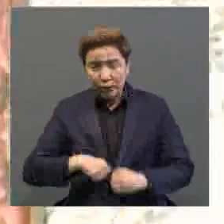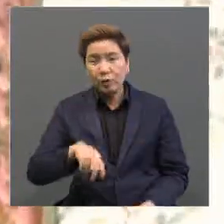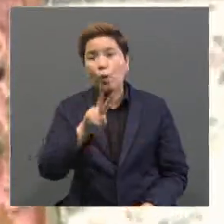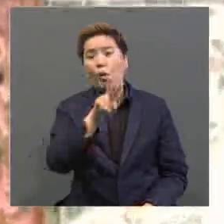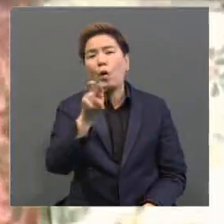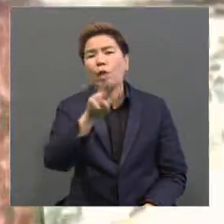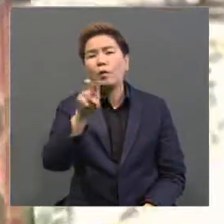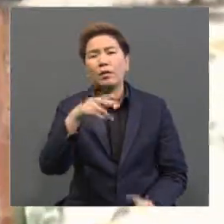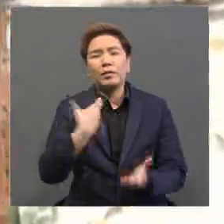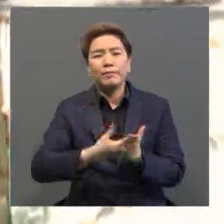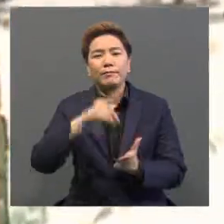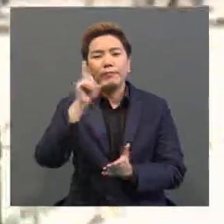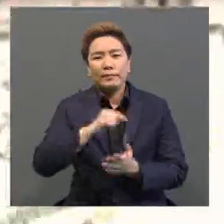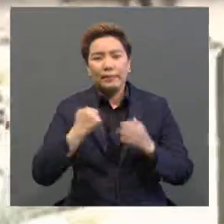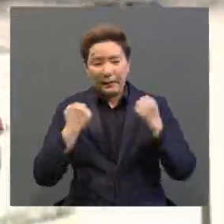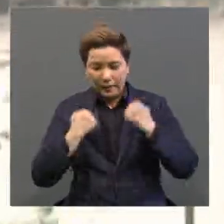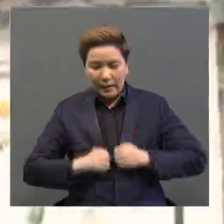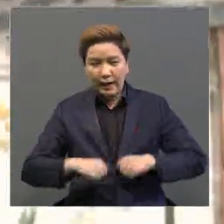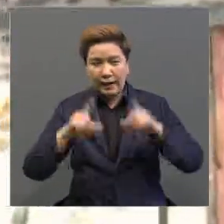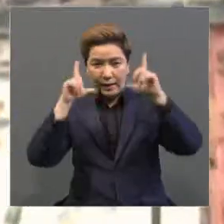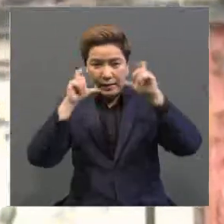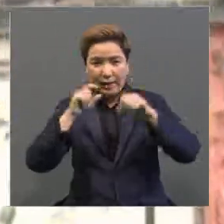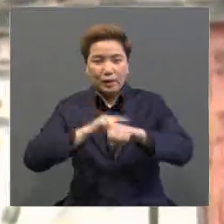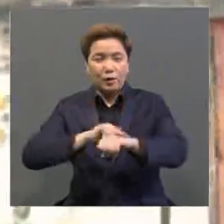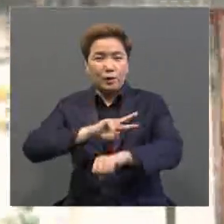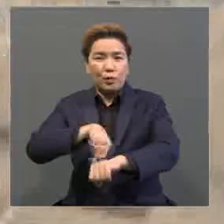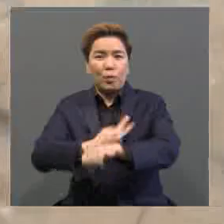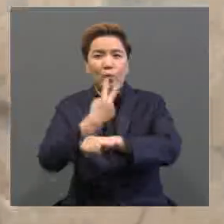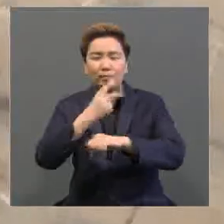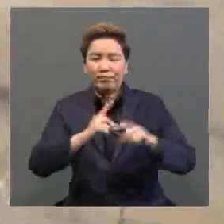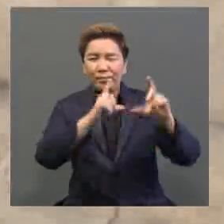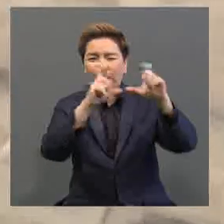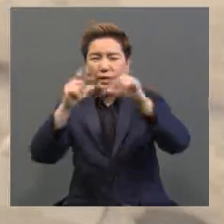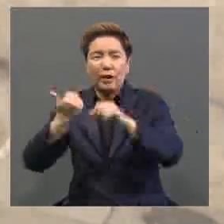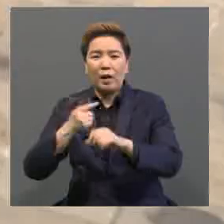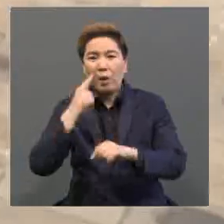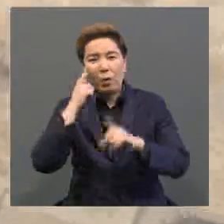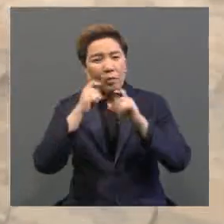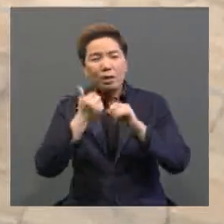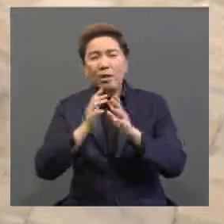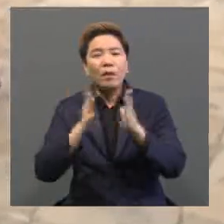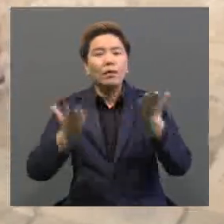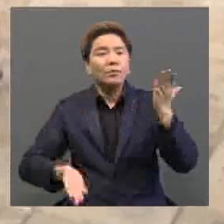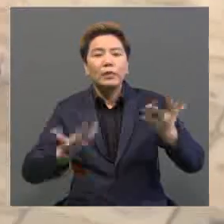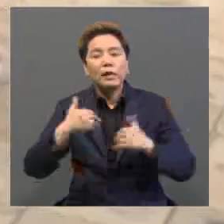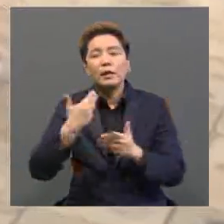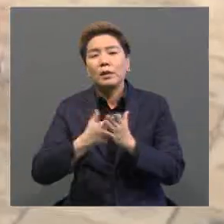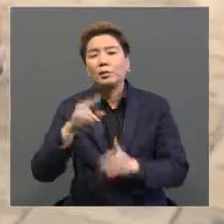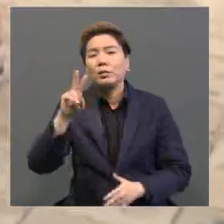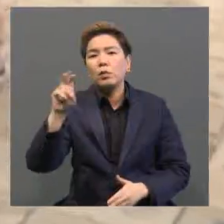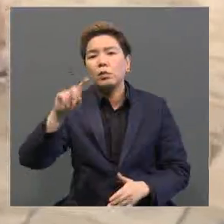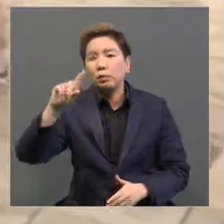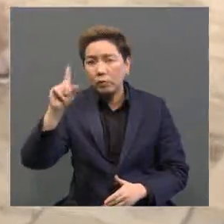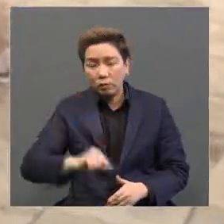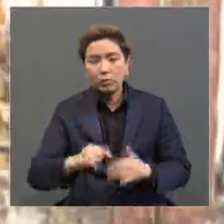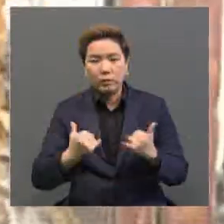200บาทเท่านั้นเองใส่ถ่ายรูปได้ 2ชั่วโมงทายกันให้เหนื่อยเลยครับไม่แน่ใจว่าได้กี่ร้อยรูปนะฮะ 2ชั่วโมง 200เท่านั้น